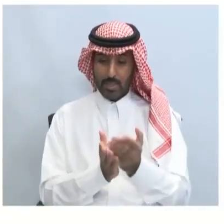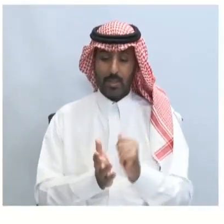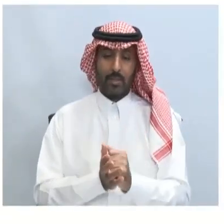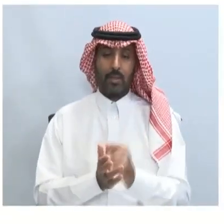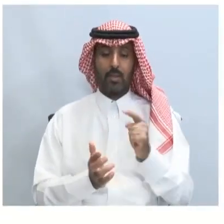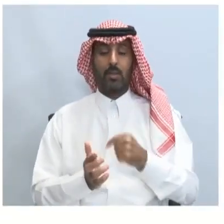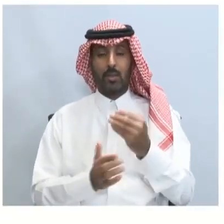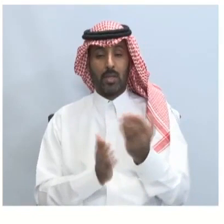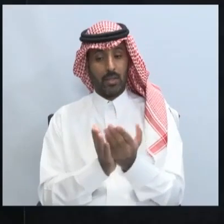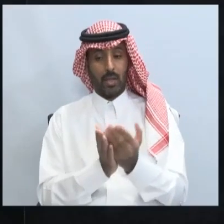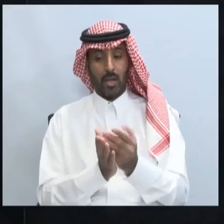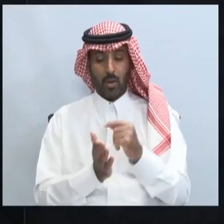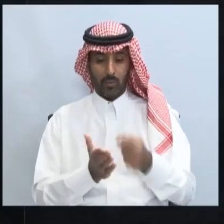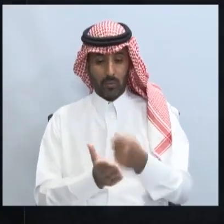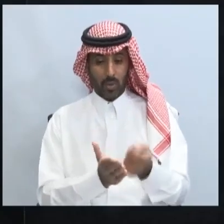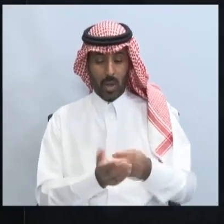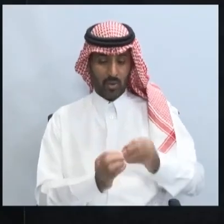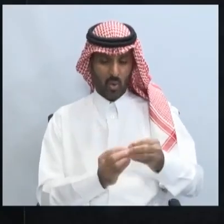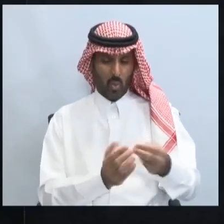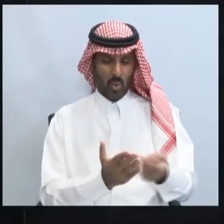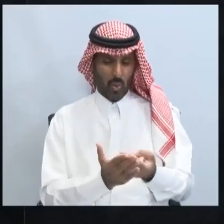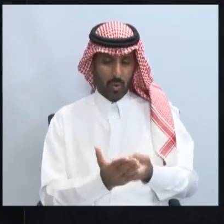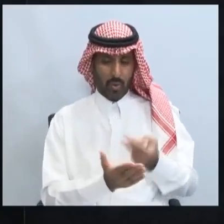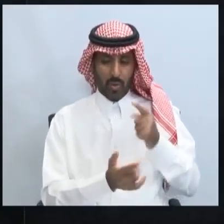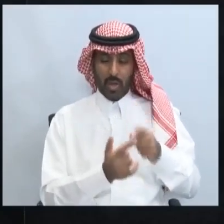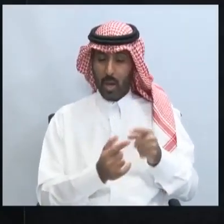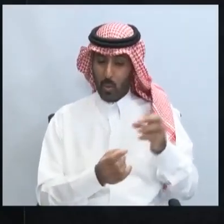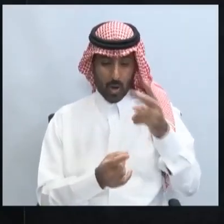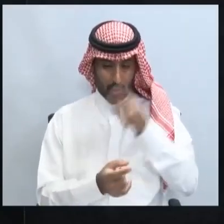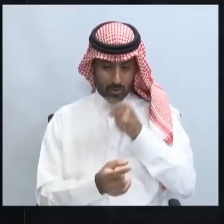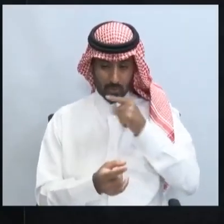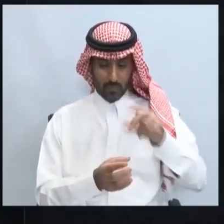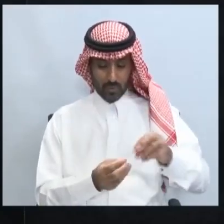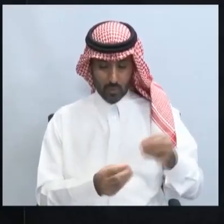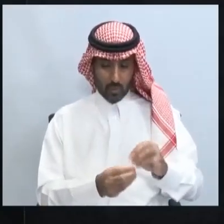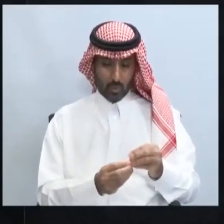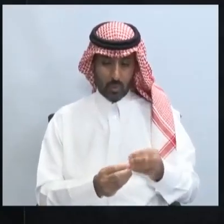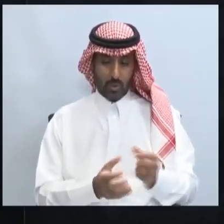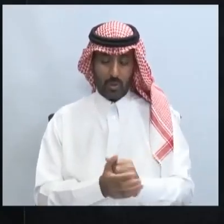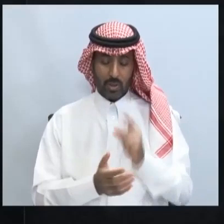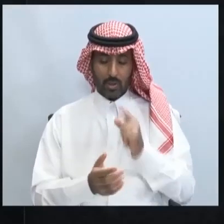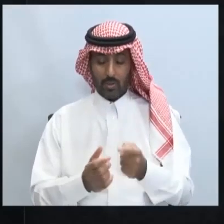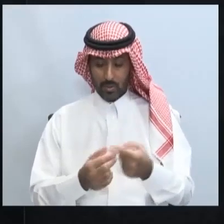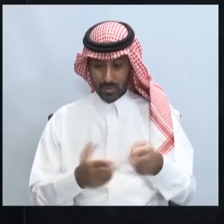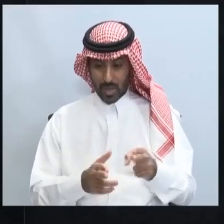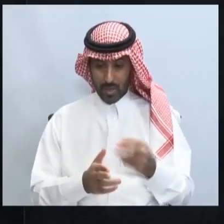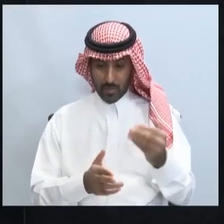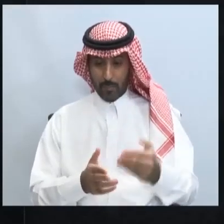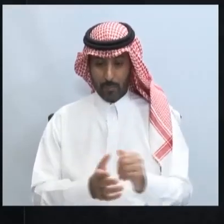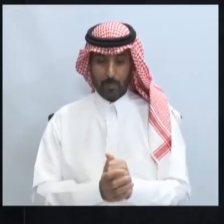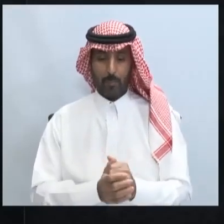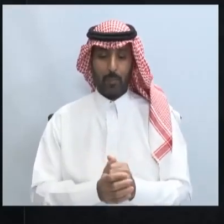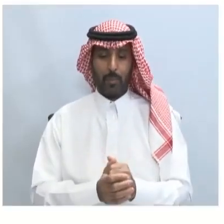باذن الله تعالى في تلوين فلا بد ان تكون الالوان بجانبكم استعدادا للفقره الخاصه